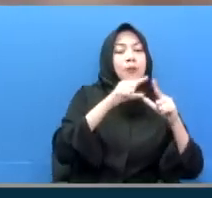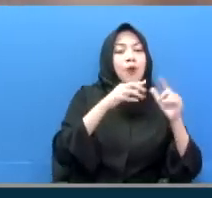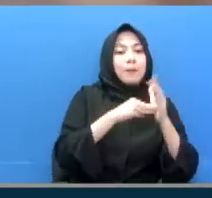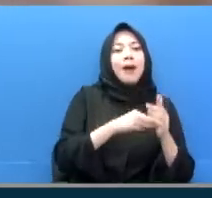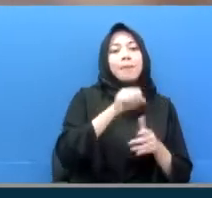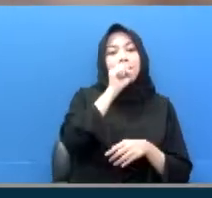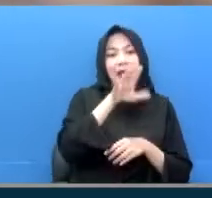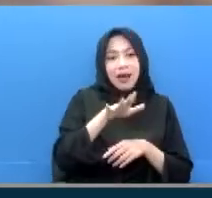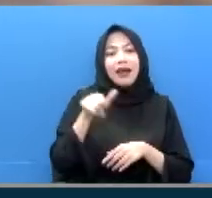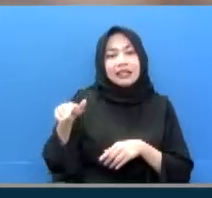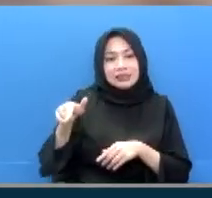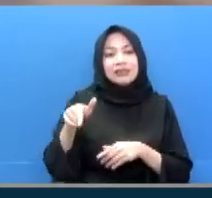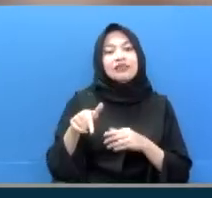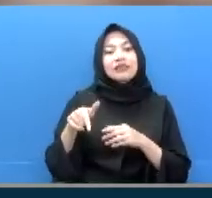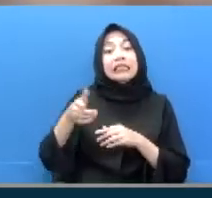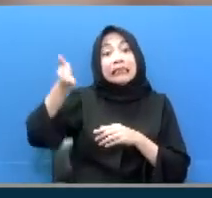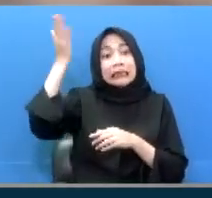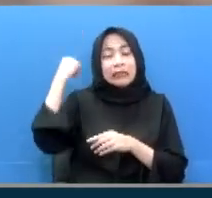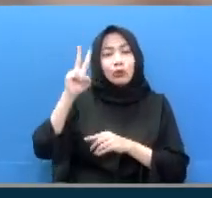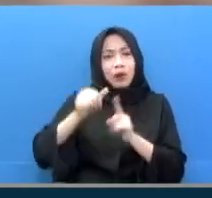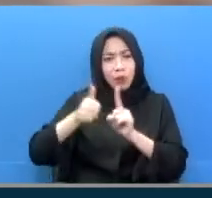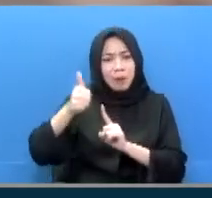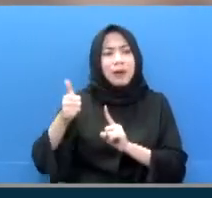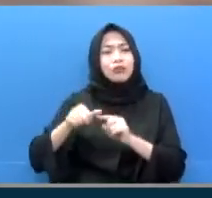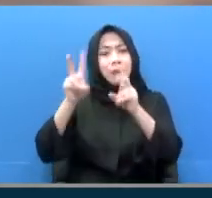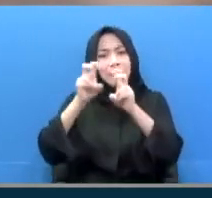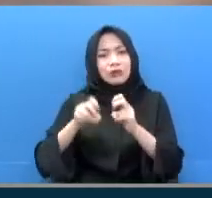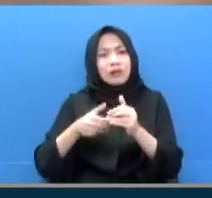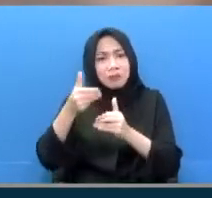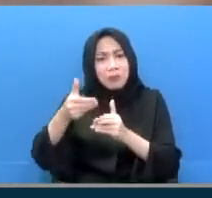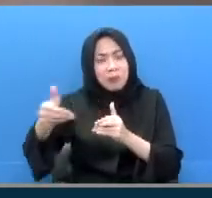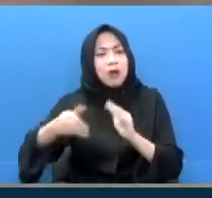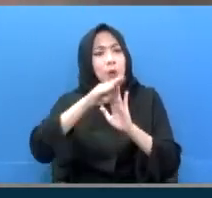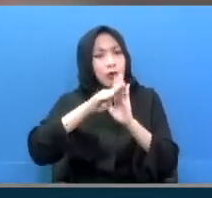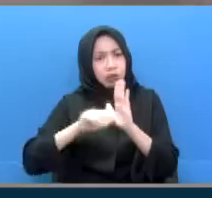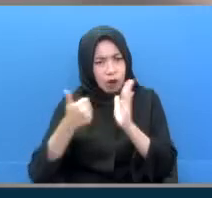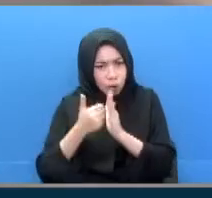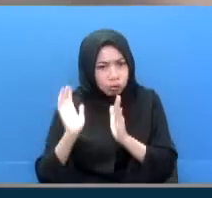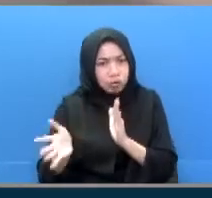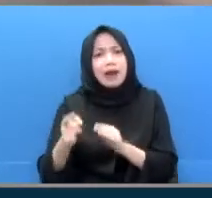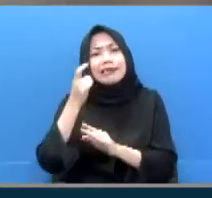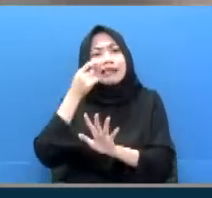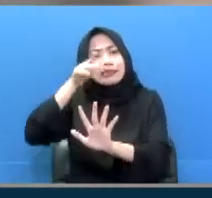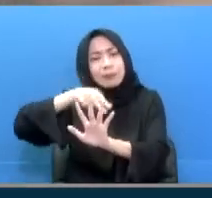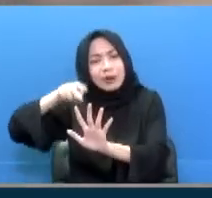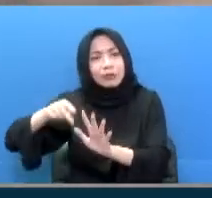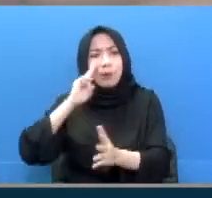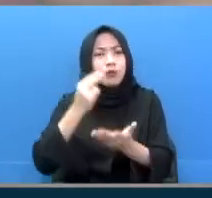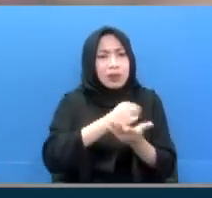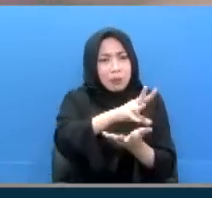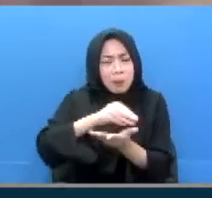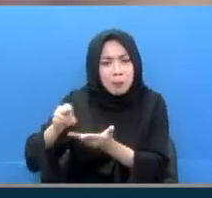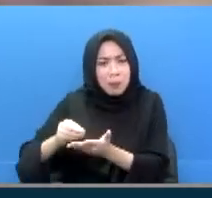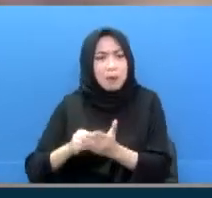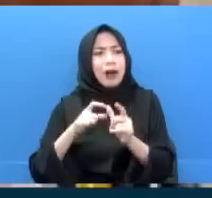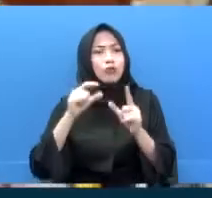Eki Cirebon Jawa Barat 2016 silam sudah sesuai prosedur baik keterangan saksi-saksi dan alat bukti yang didapat oleh kepolisian